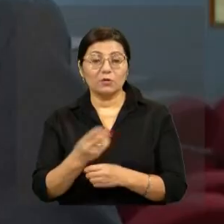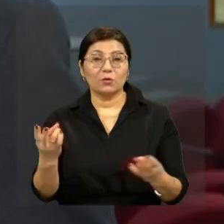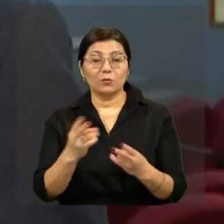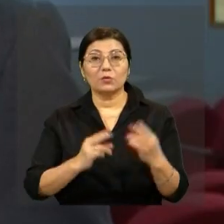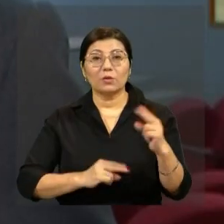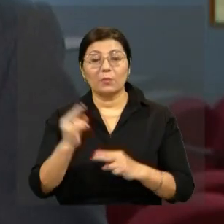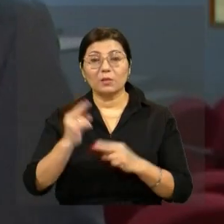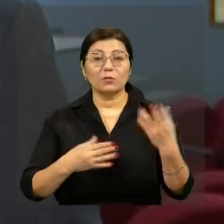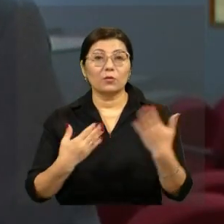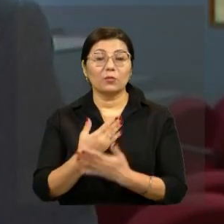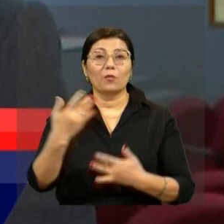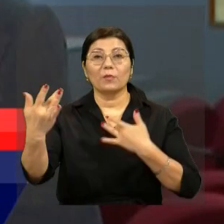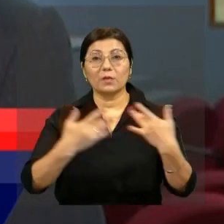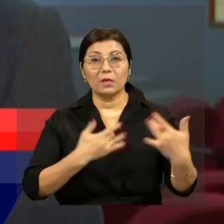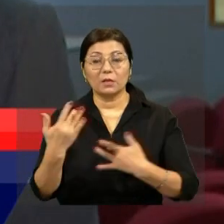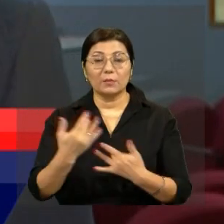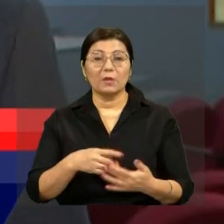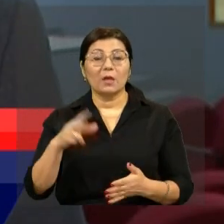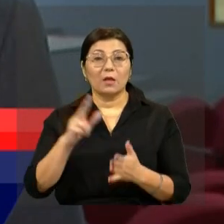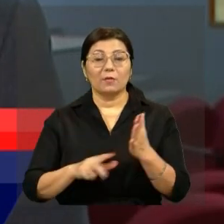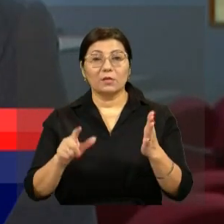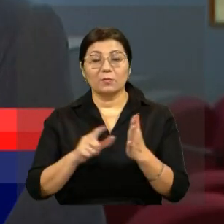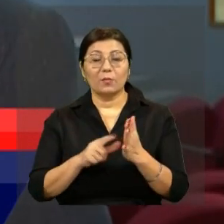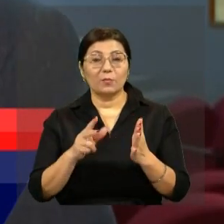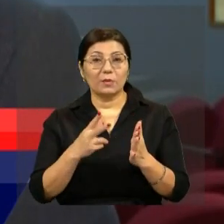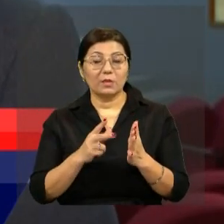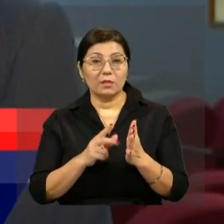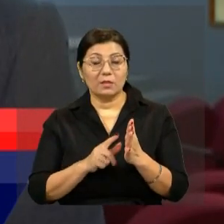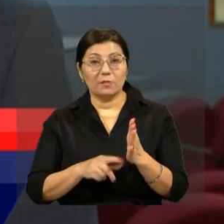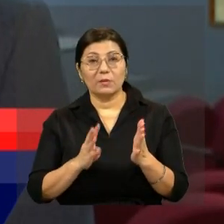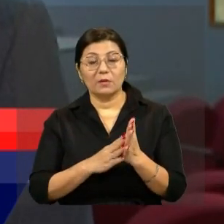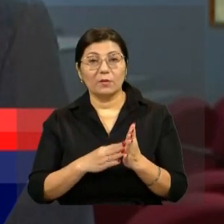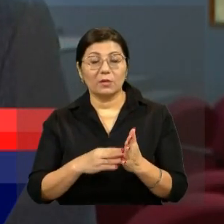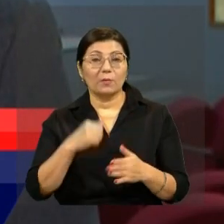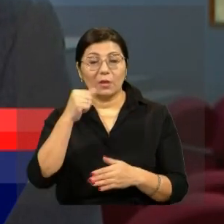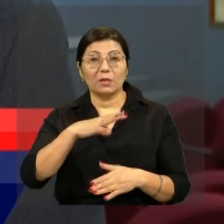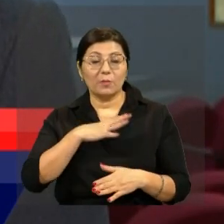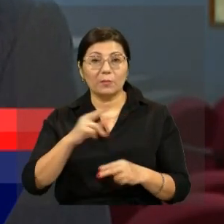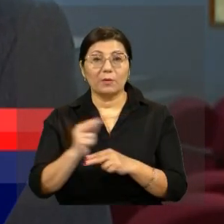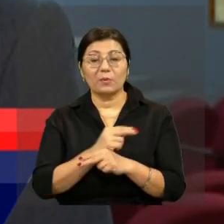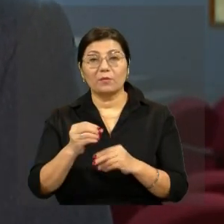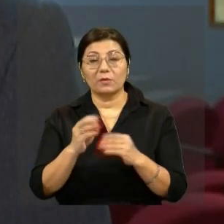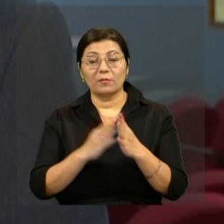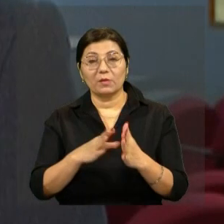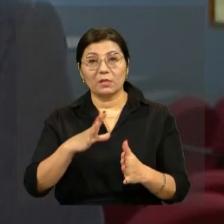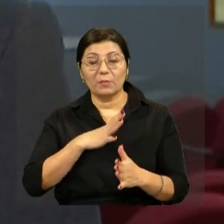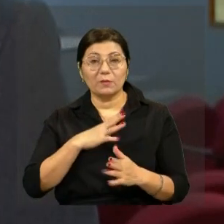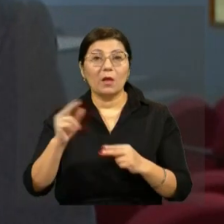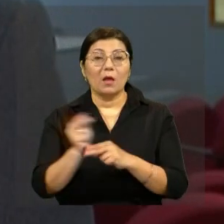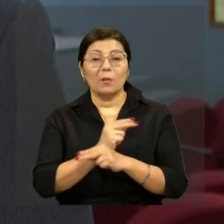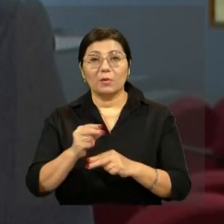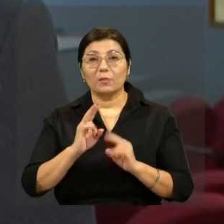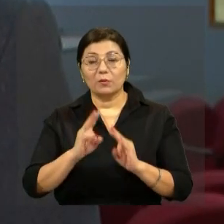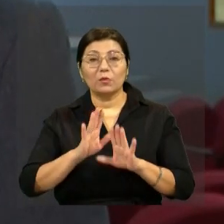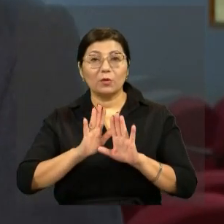театр. В 1978-79 годах был проведен капитальный ремонт, в 2019 году был произведен ремонт, но только